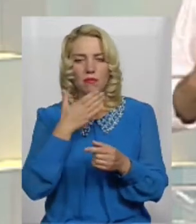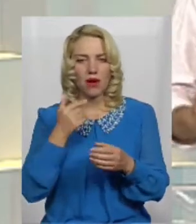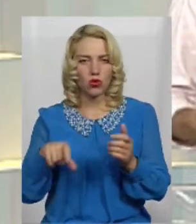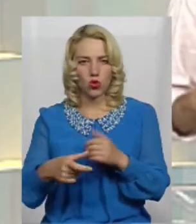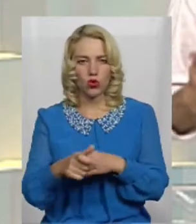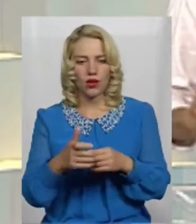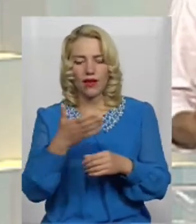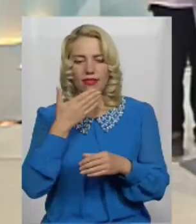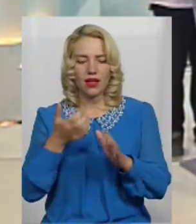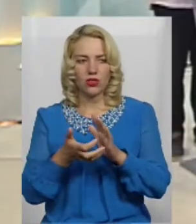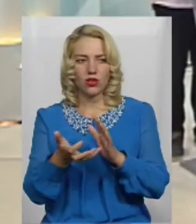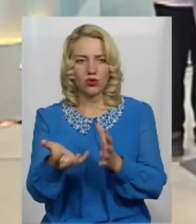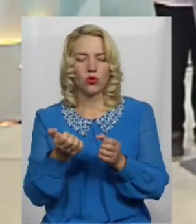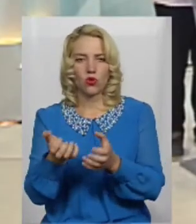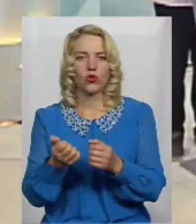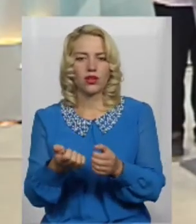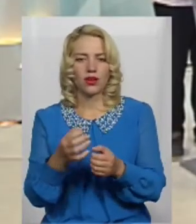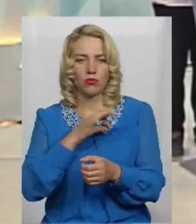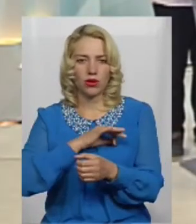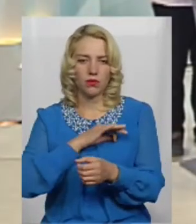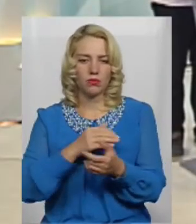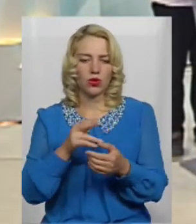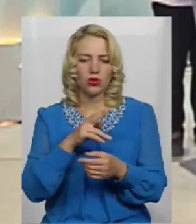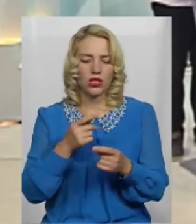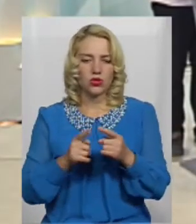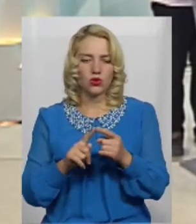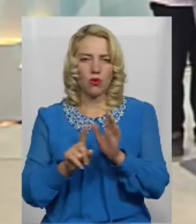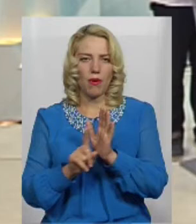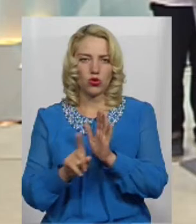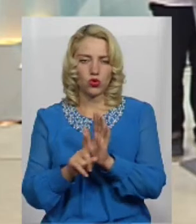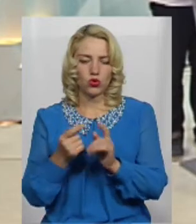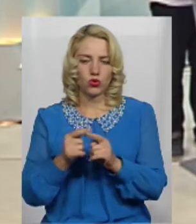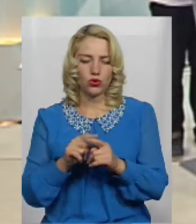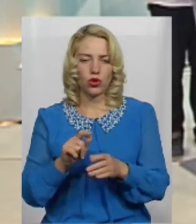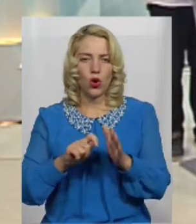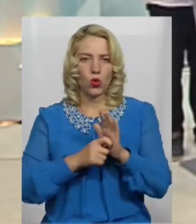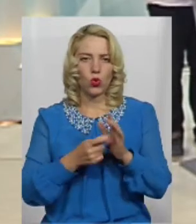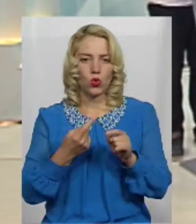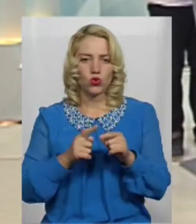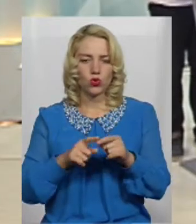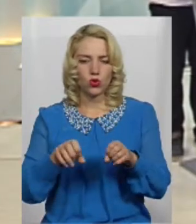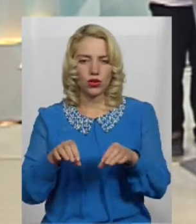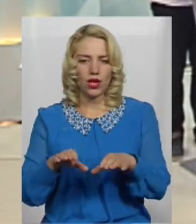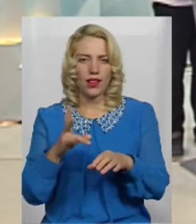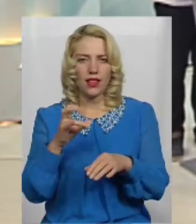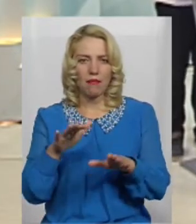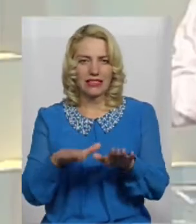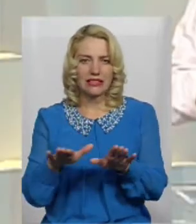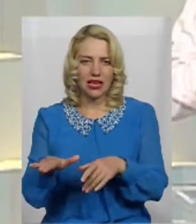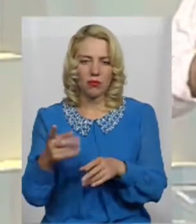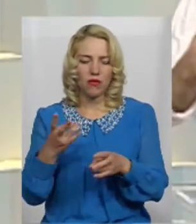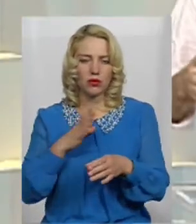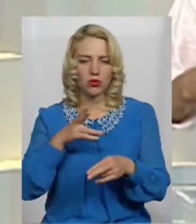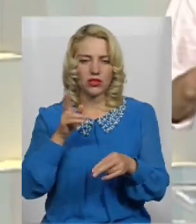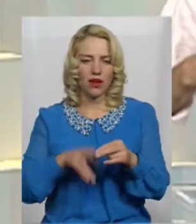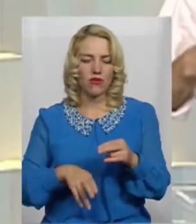він недоотримує з цього маршруту. Мені здається, що ключ тут знову ж таки лежить на місцях, оскільки має бути завершена